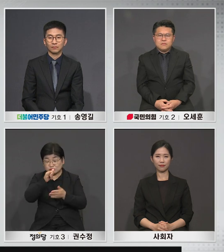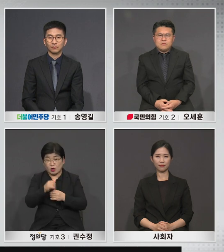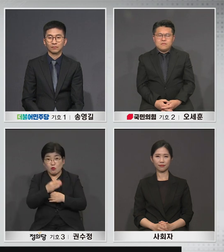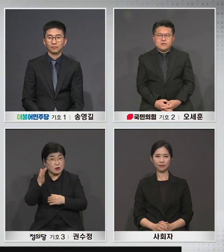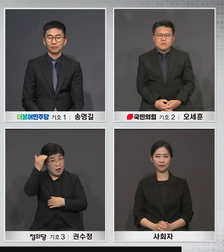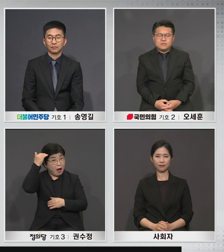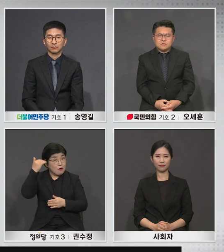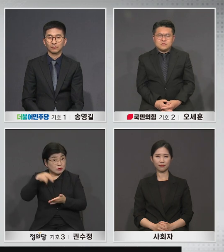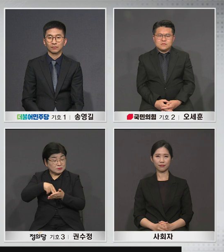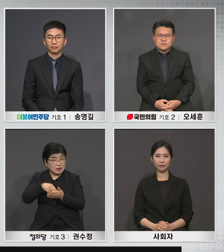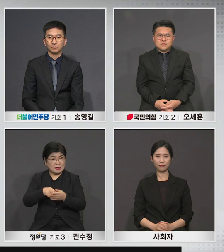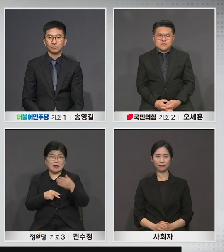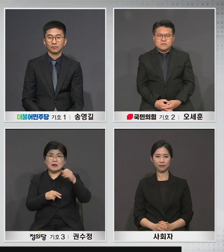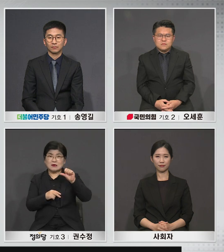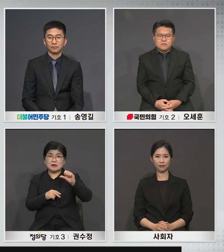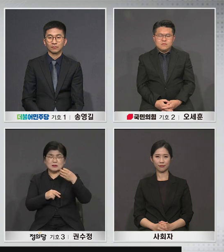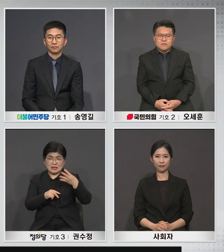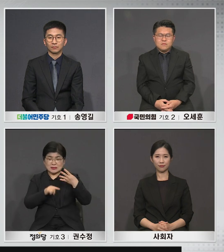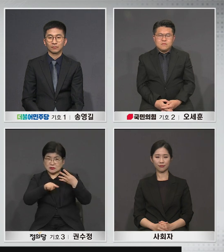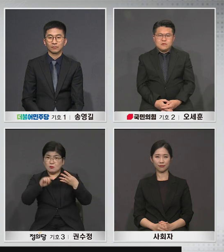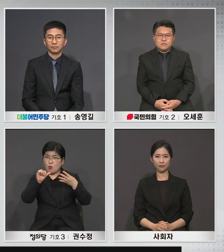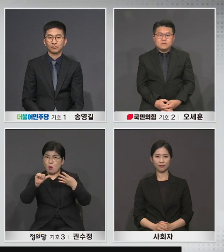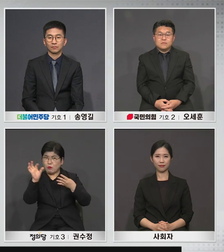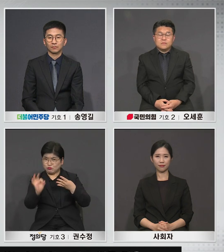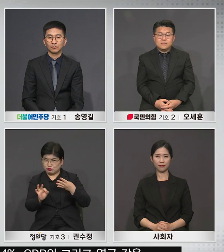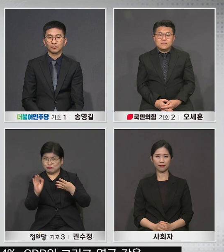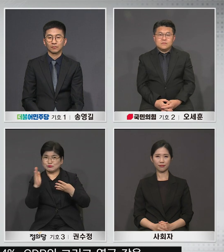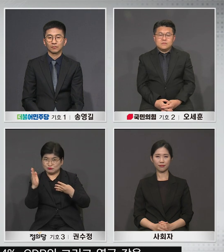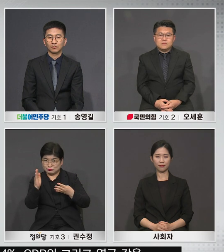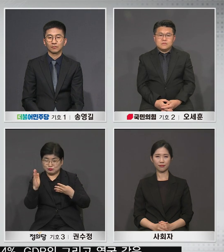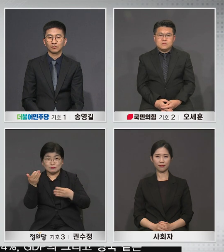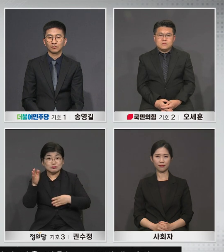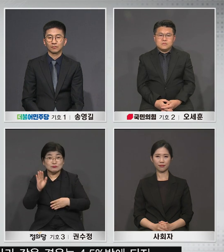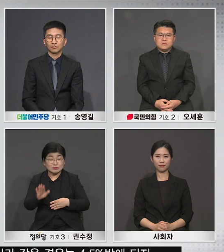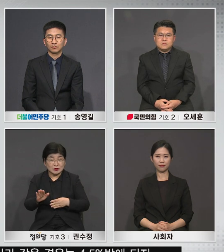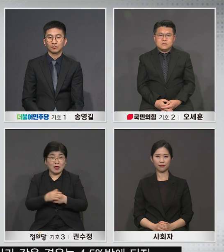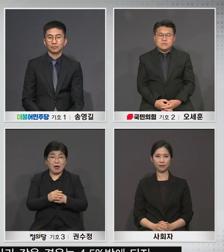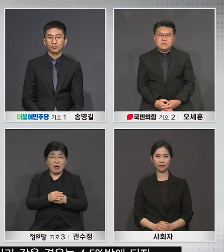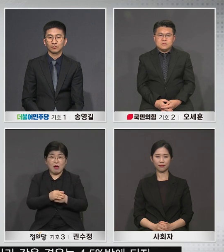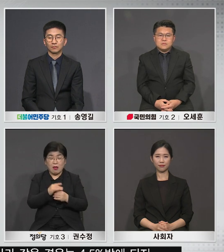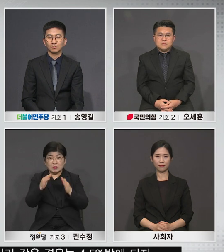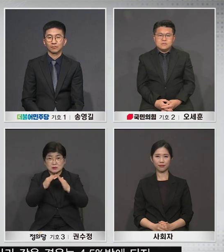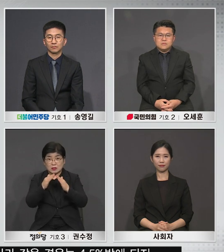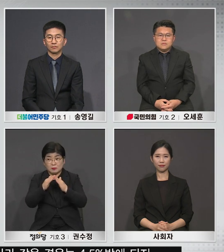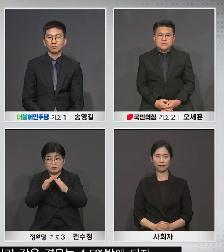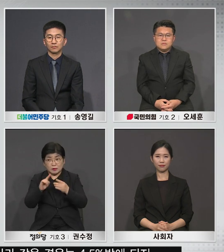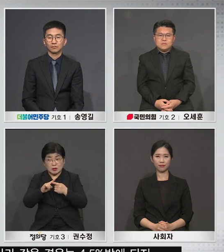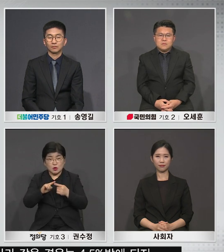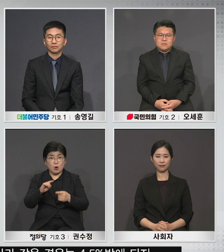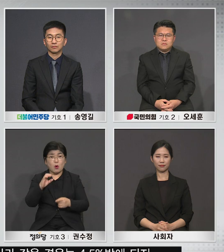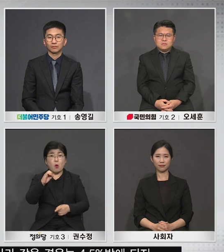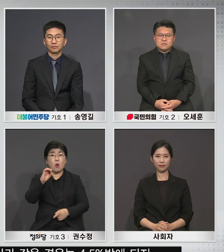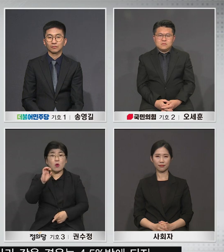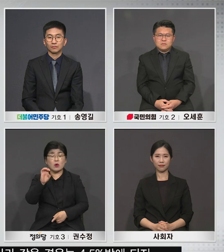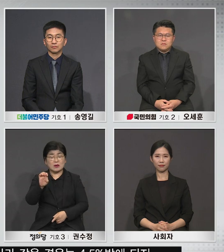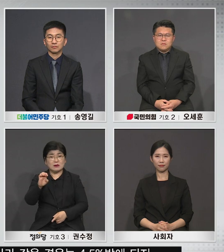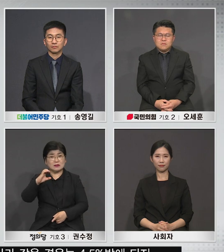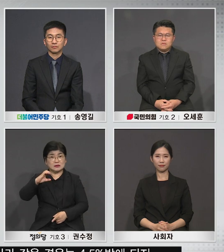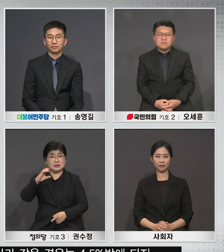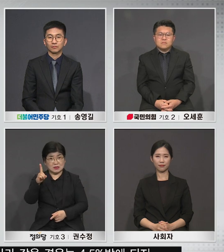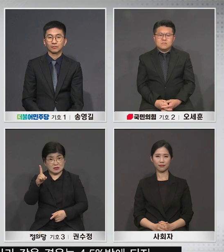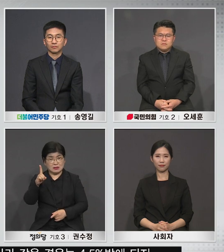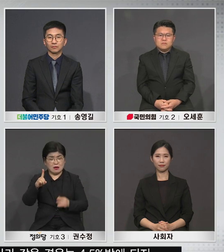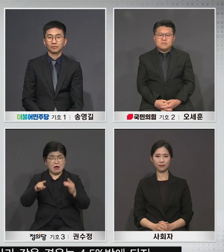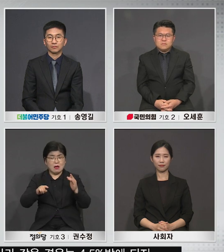.5%밖에 되지 않습니다. 그럼에도 불구하고 이 가계부채의 승가 속도는 OECD 가입 국가 중에서 최고로 높은